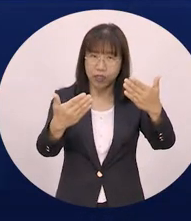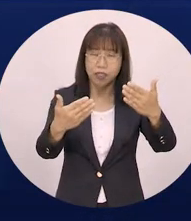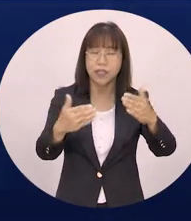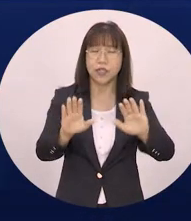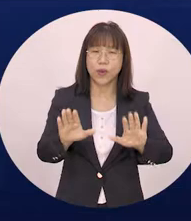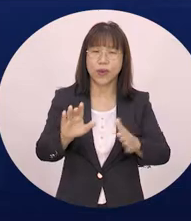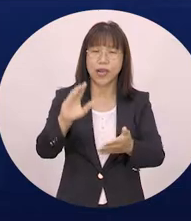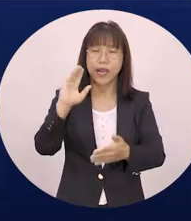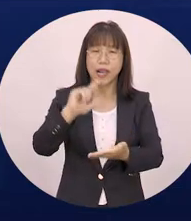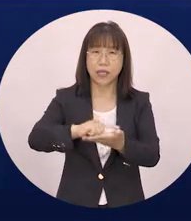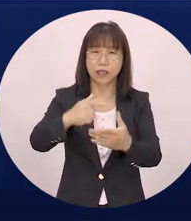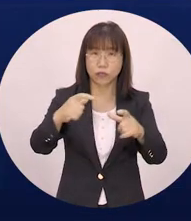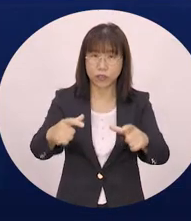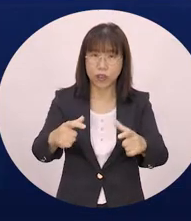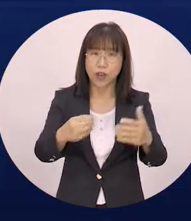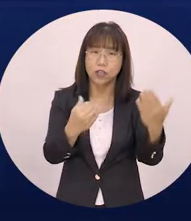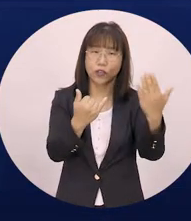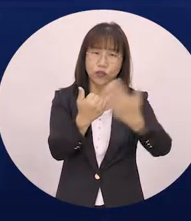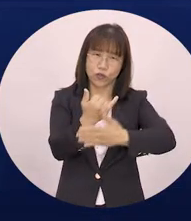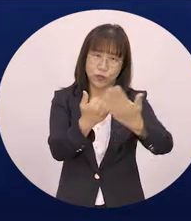유튜브 채널을 통해 방송됩니다.